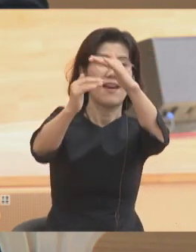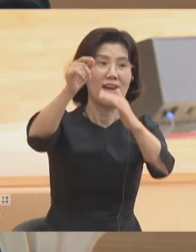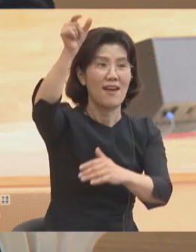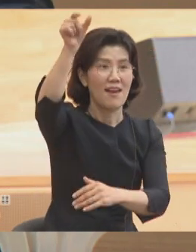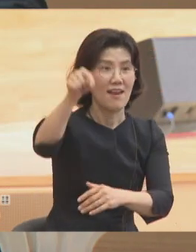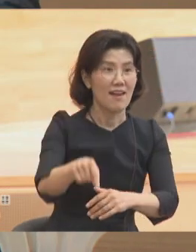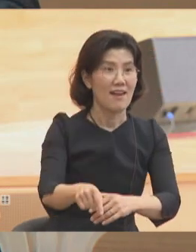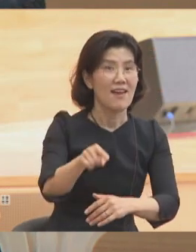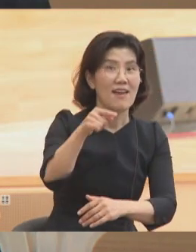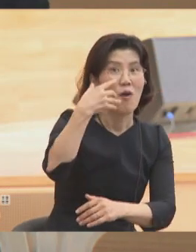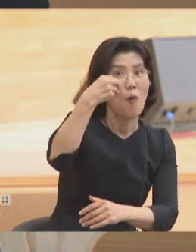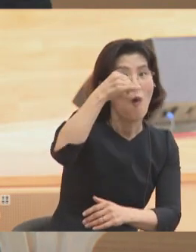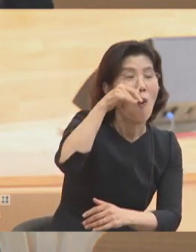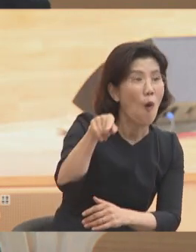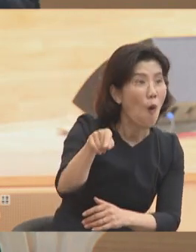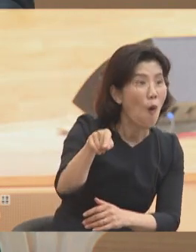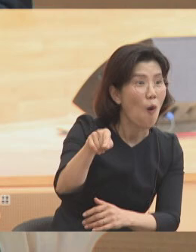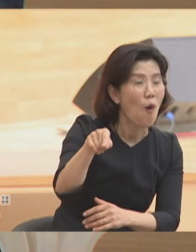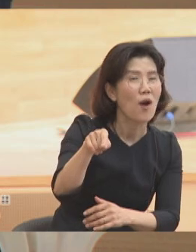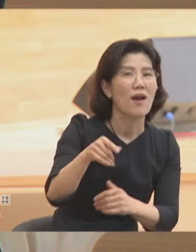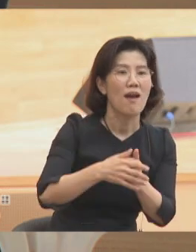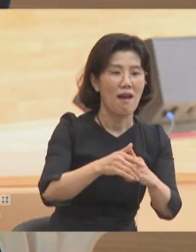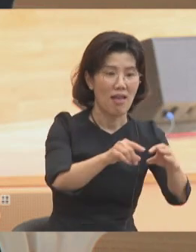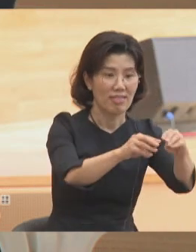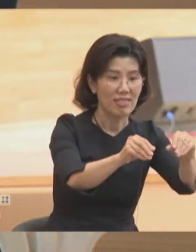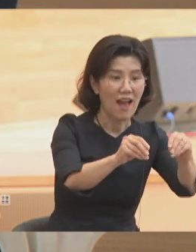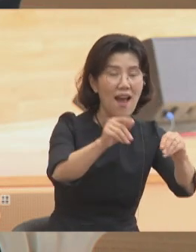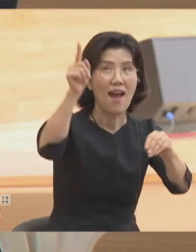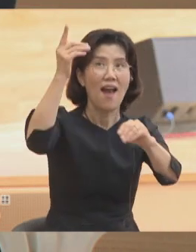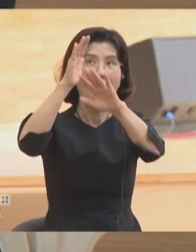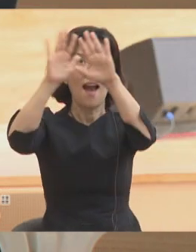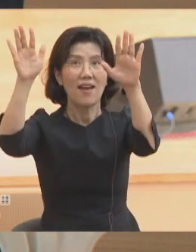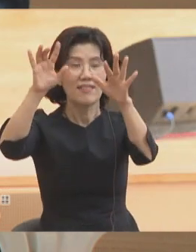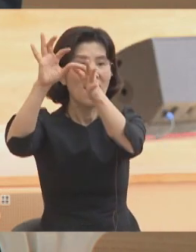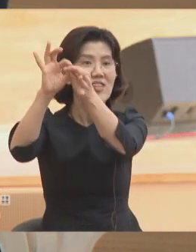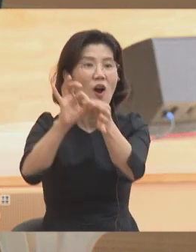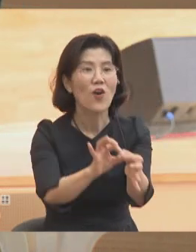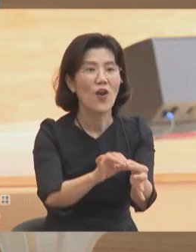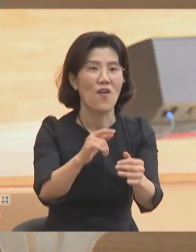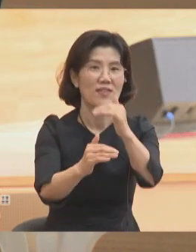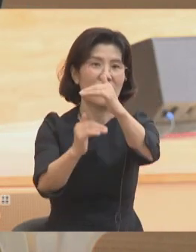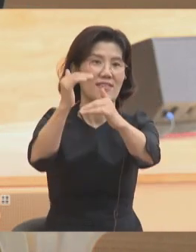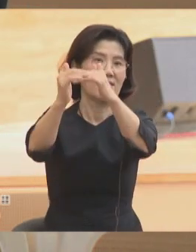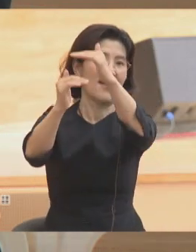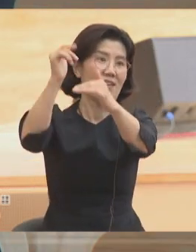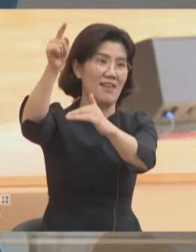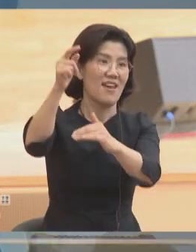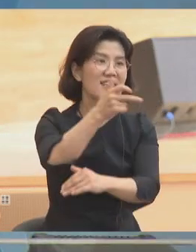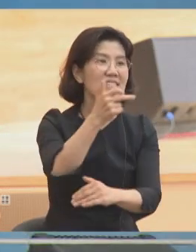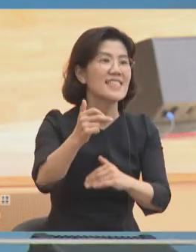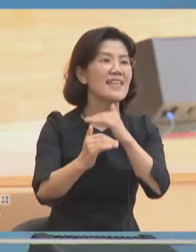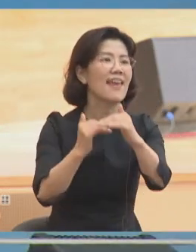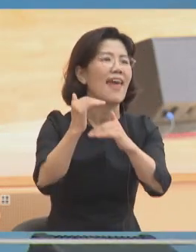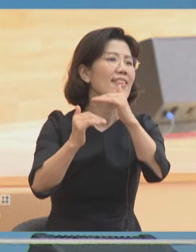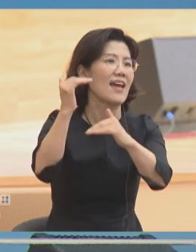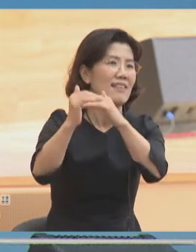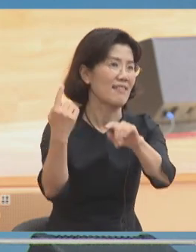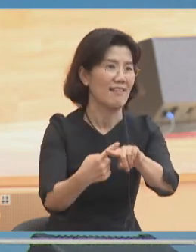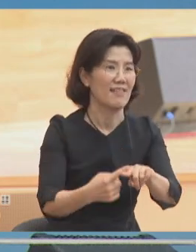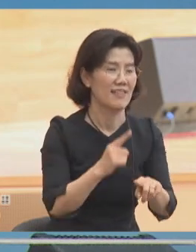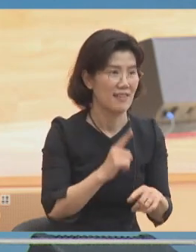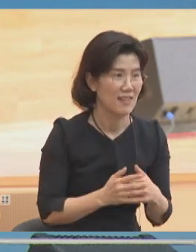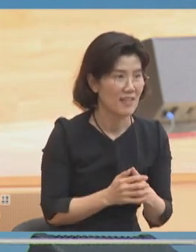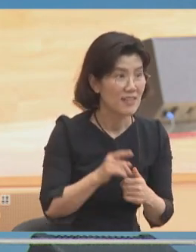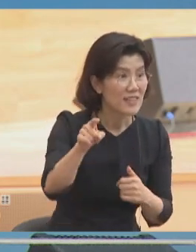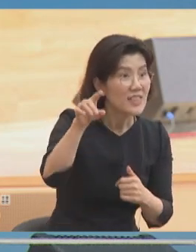하늘부터 시작된이 사다리가 하늘과 땅을 연결하고 있습니다 정확하게는 큰 계단이라고 볼 수 있는데